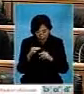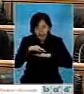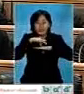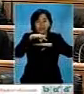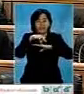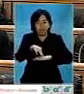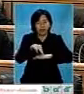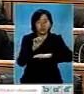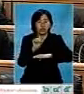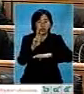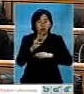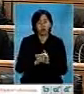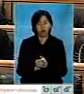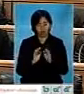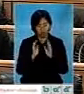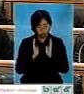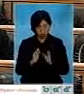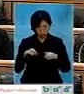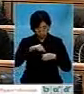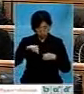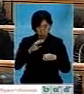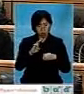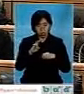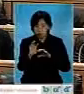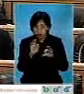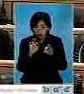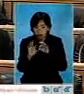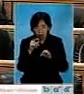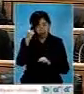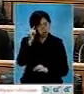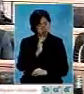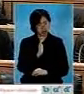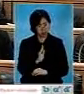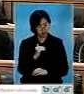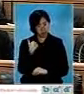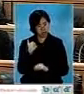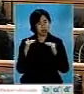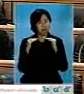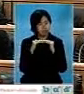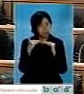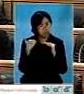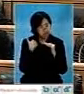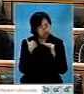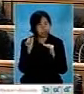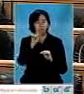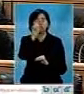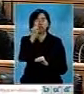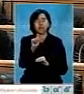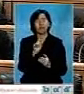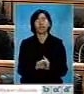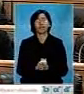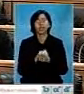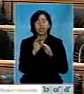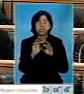บว่าจะมีความเที่ยงธรรมมีความยุติธรรมคัดสรร